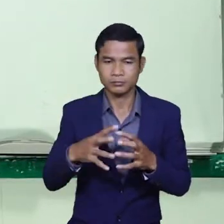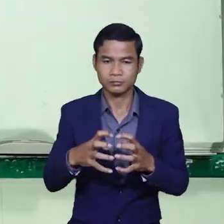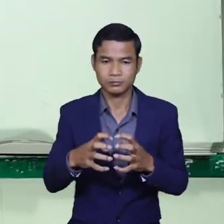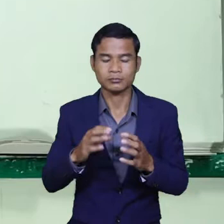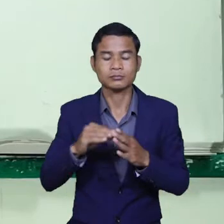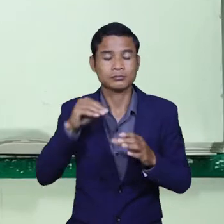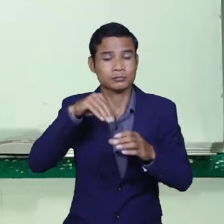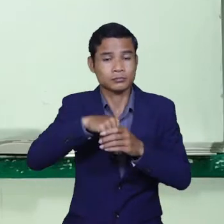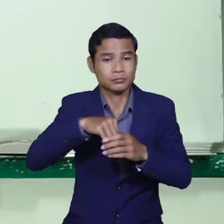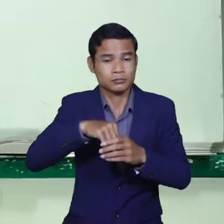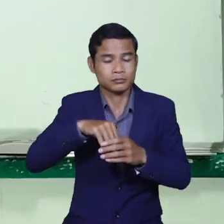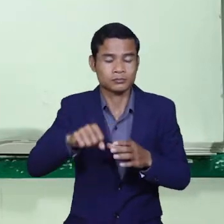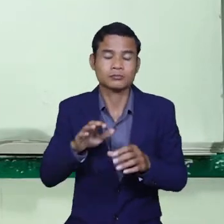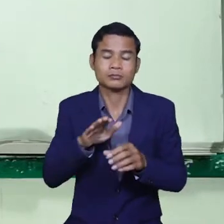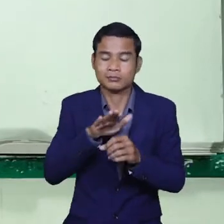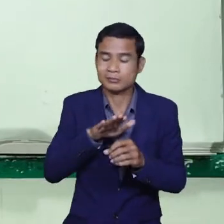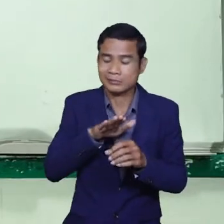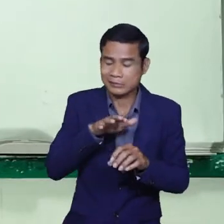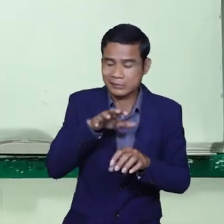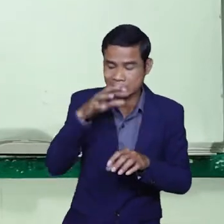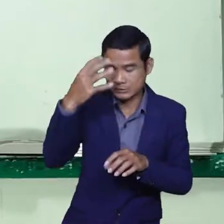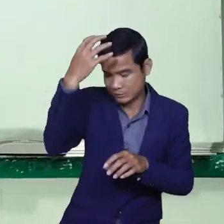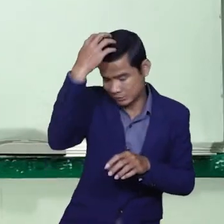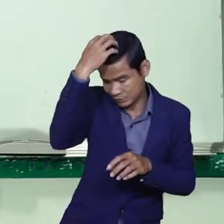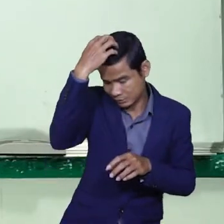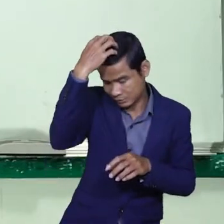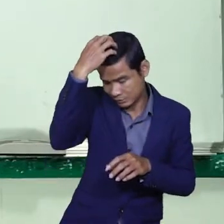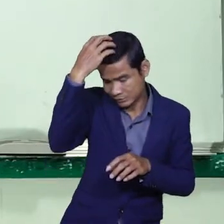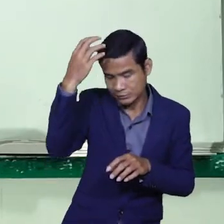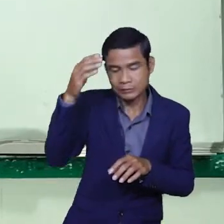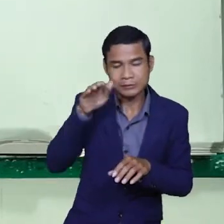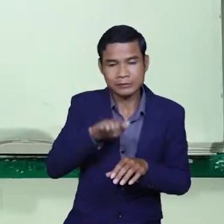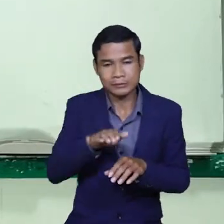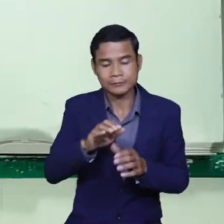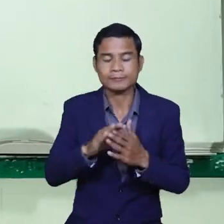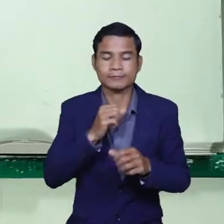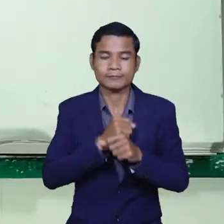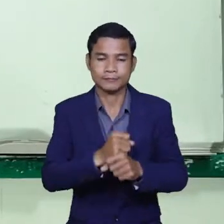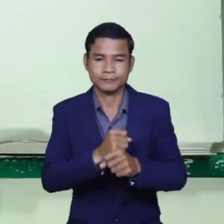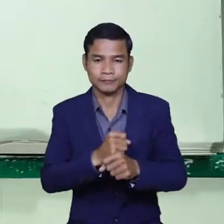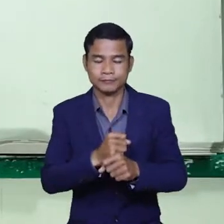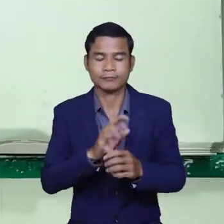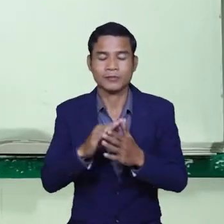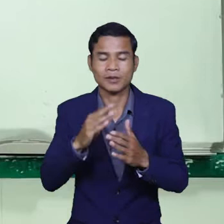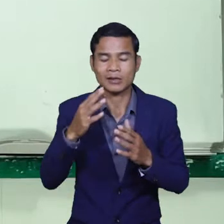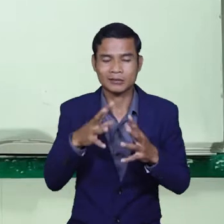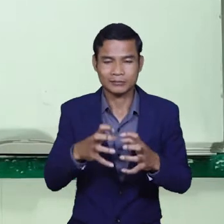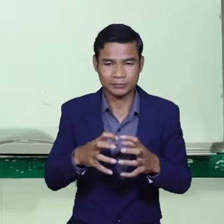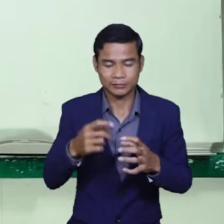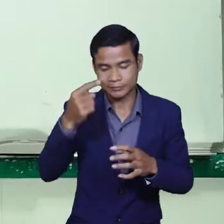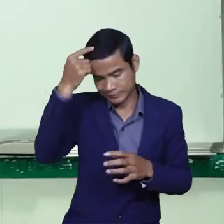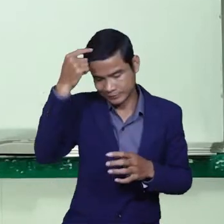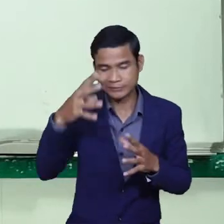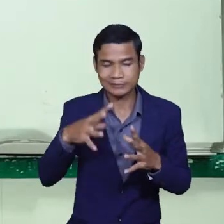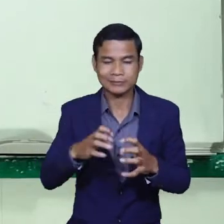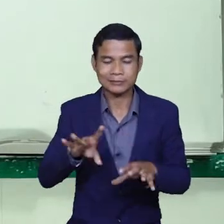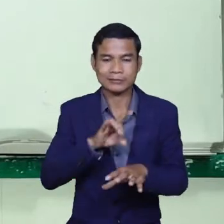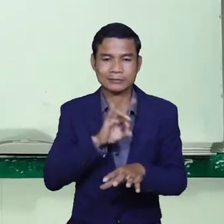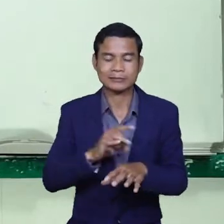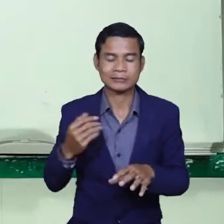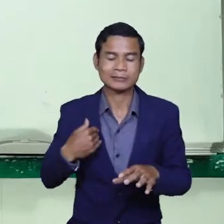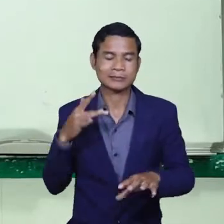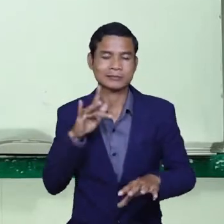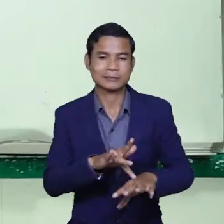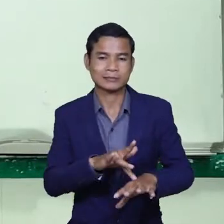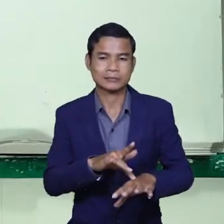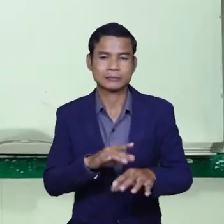ក្បាលរបស់យើងចាតើតើមានឆ្អឹងលលាទើបអាចចាការពារចាខួរក្បាលរបស់យើងបាននៅពេលដែលមានការប៉ះទង្គិ